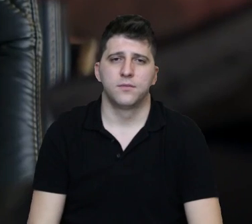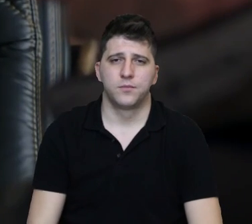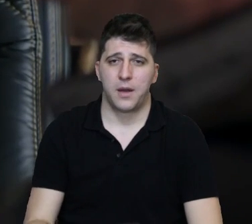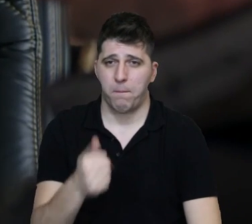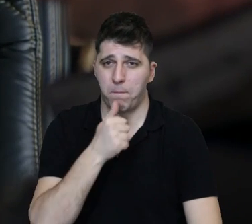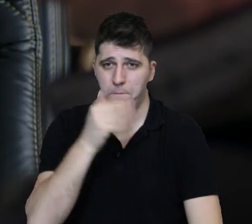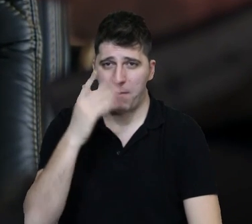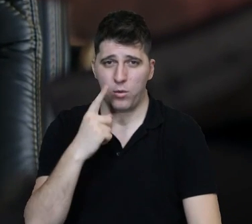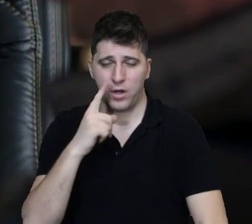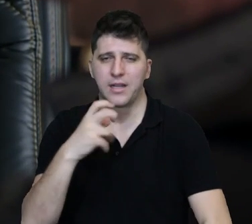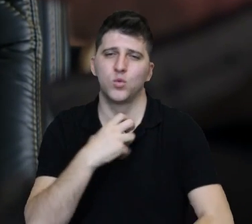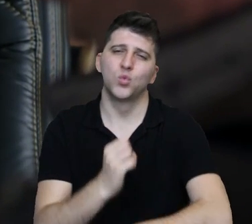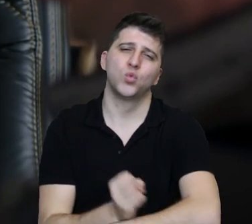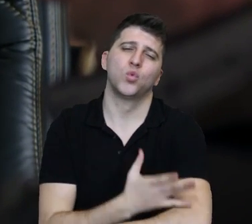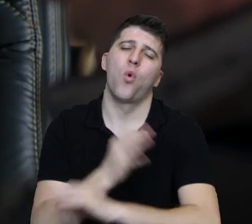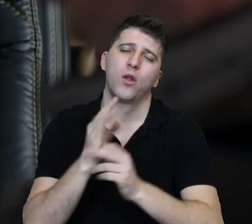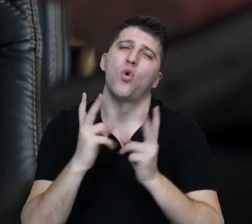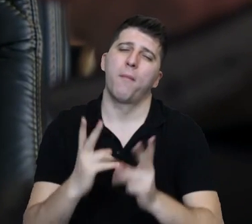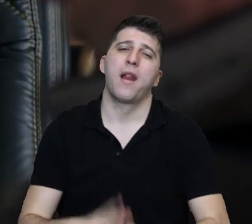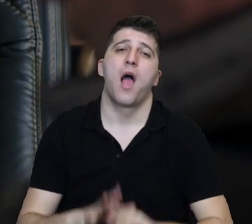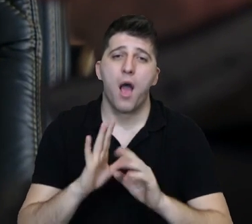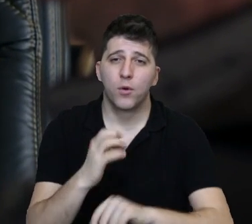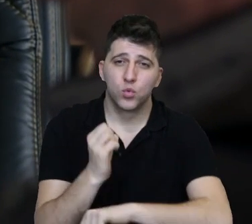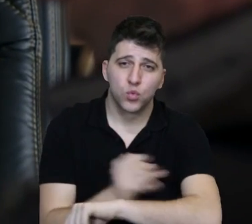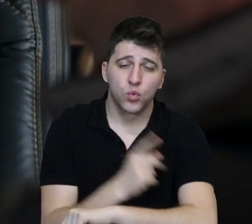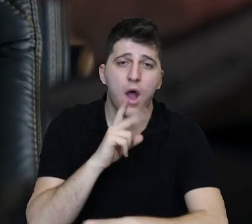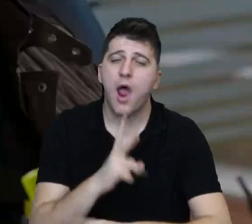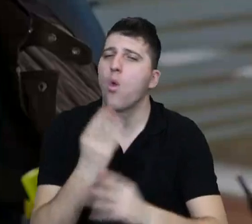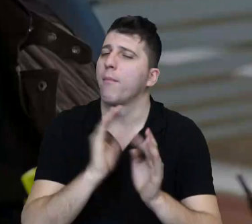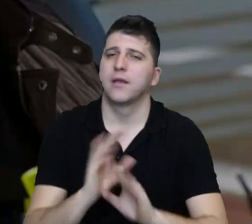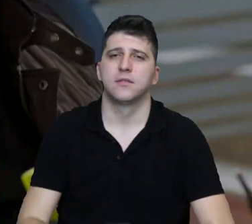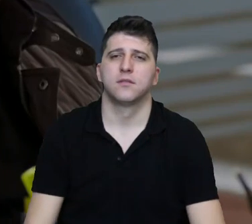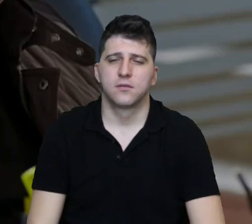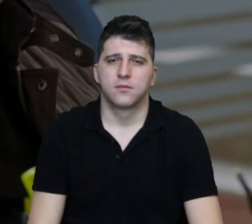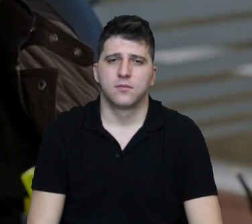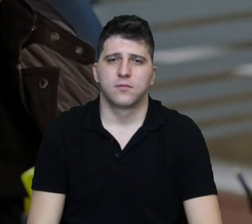olarak meseleye duygusal yaklaşmanız çok normal. Ama duygularınızla karar veremezsiniz.